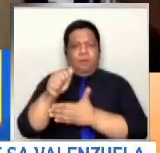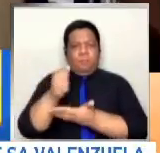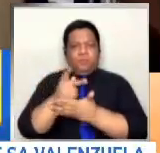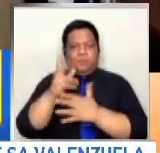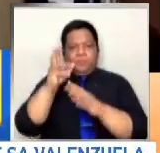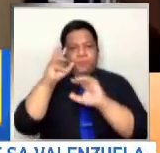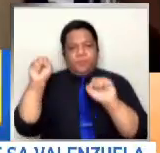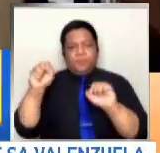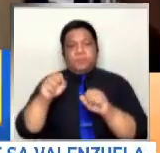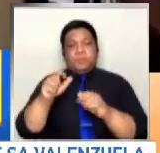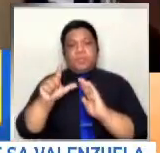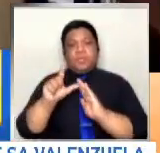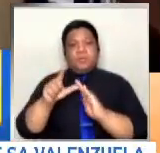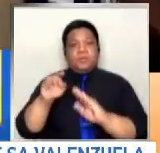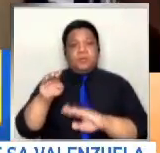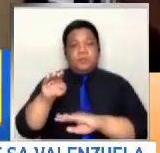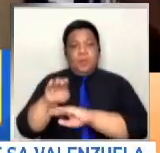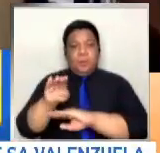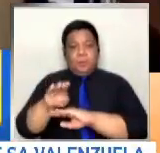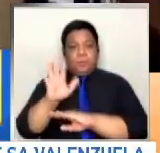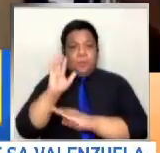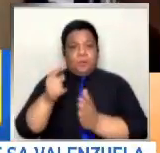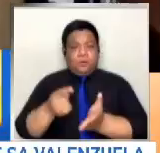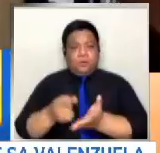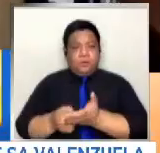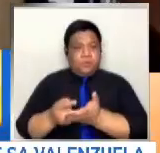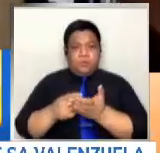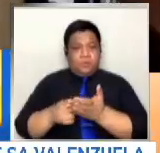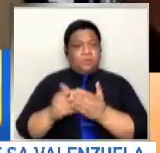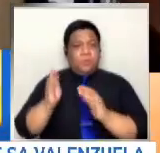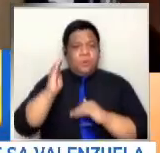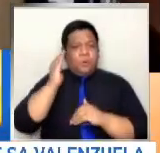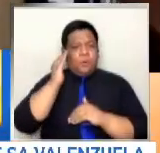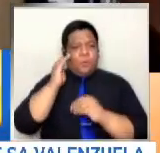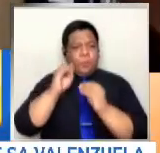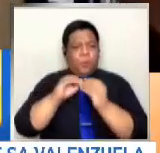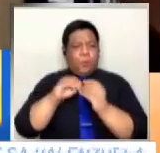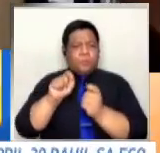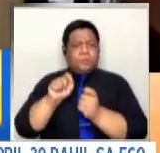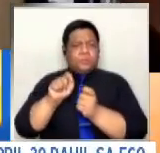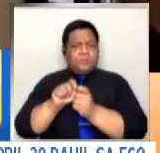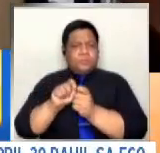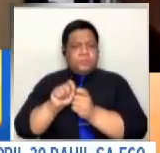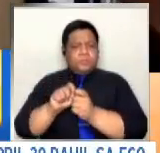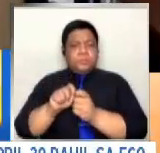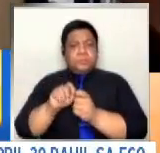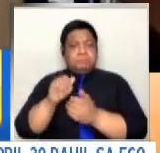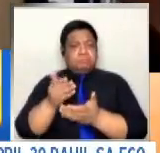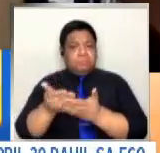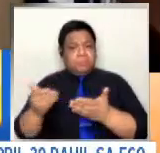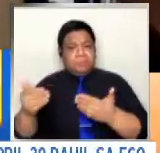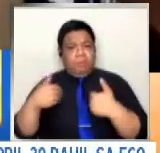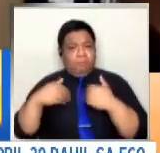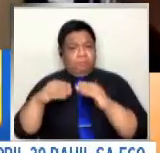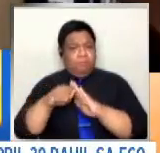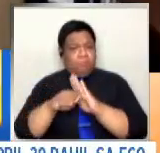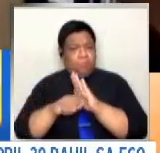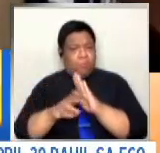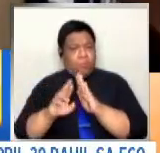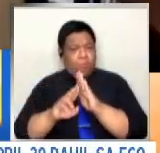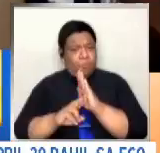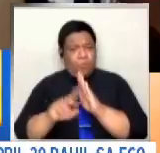mamayang hapon po, magpupulong kami para malaman yung detalye. Kung pag sinabing in kind, may guidelines ba ito? Anong klase